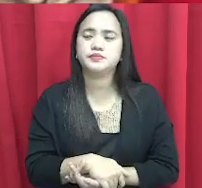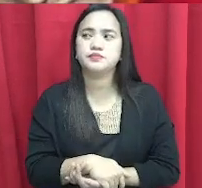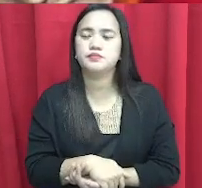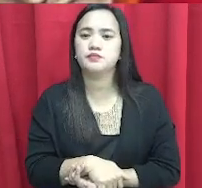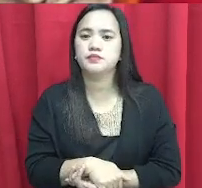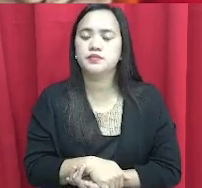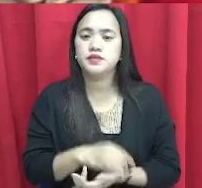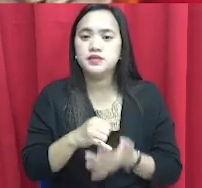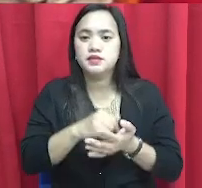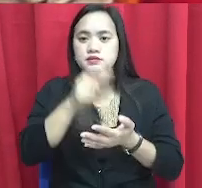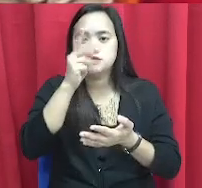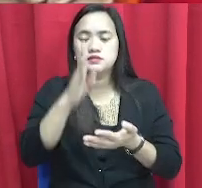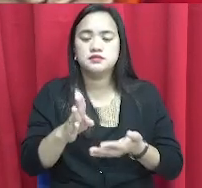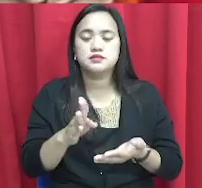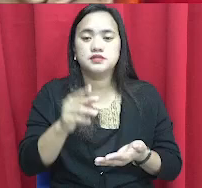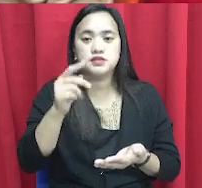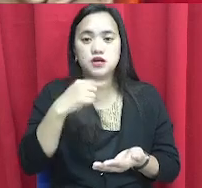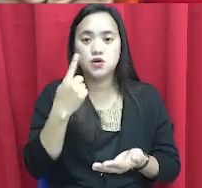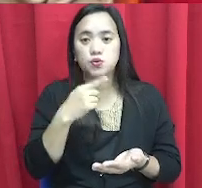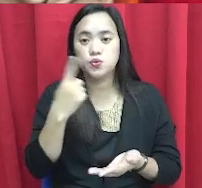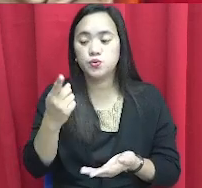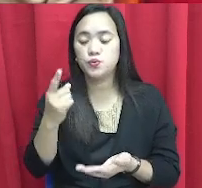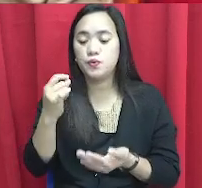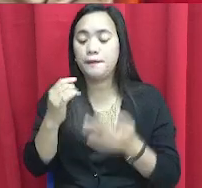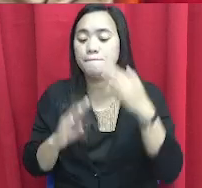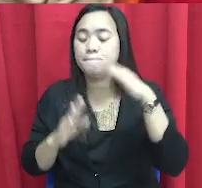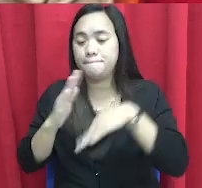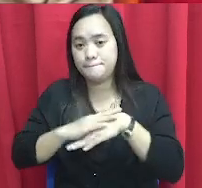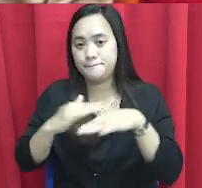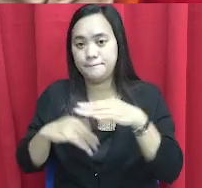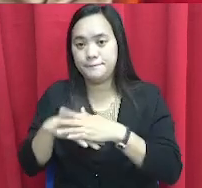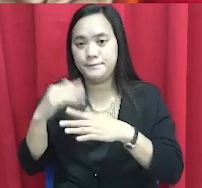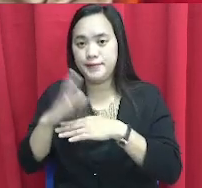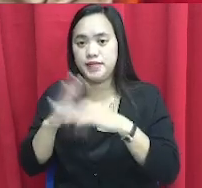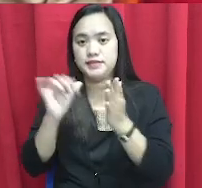ang nag-init hindi naman ikaw ang nag-establisar